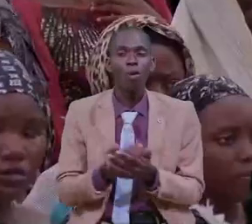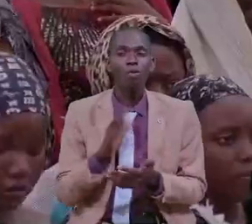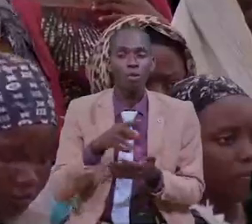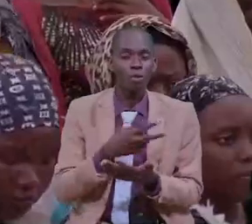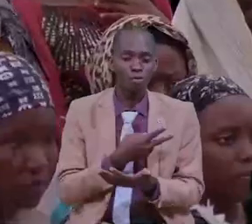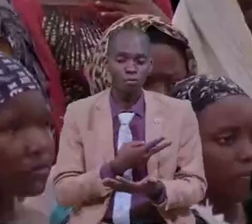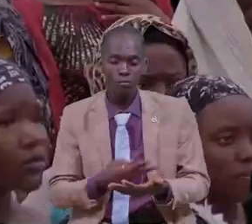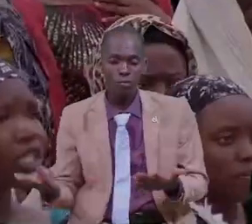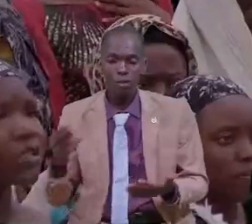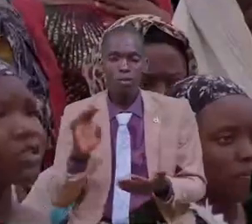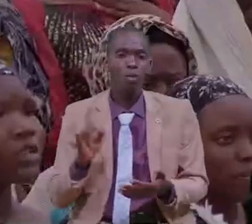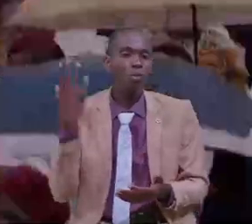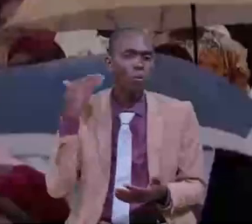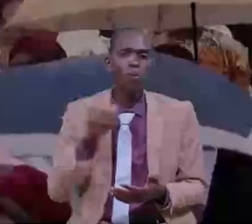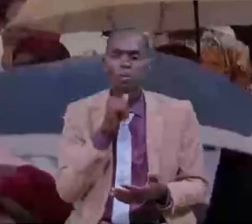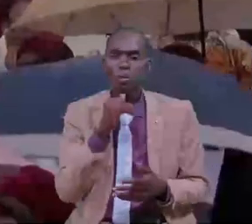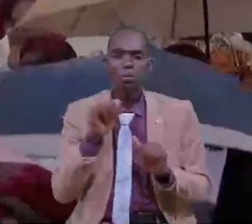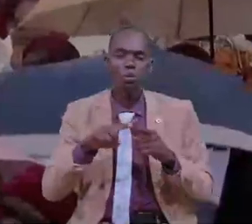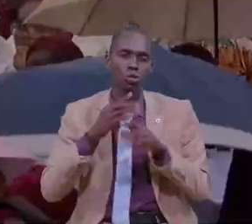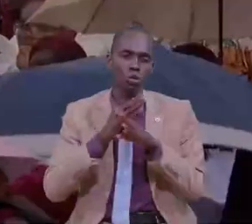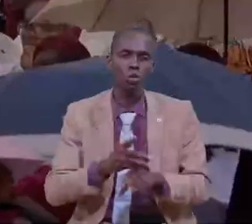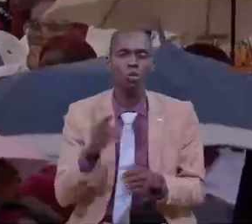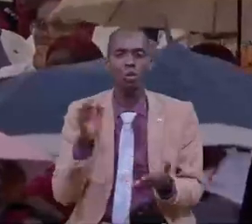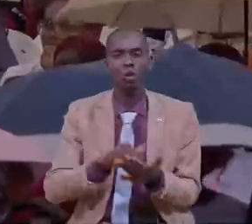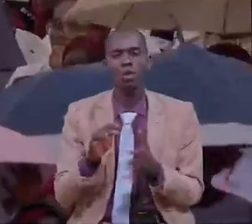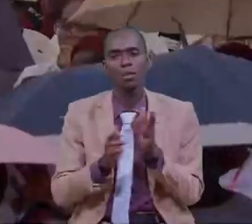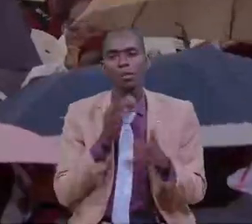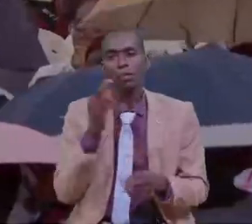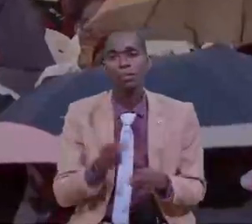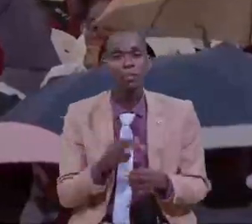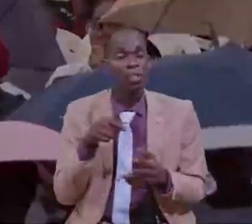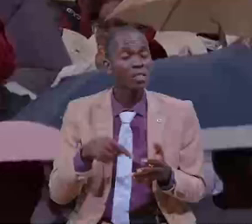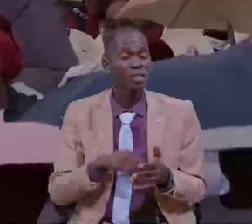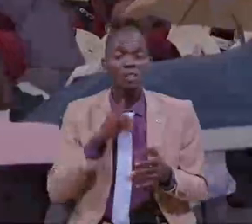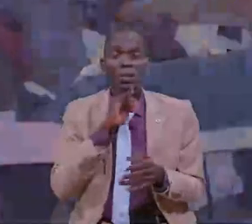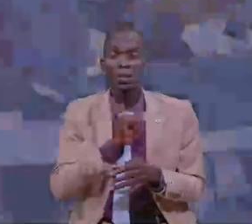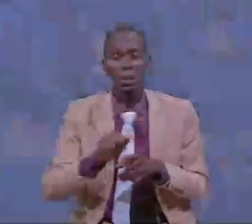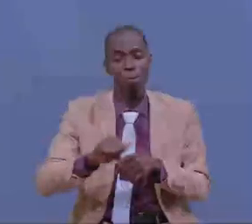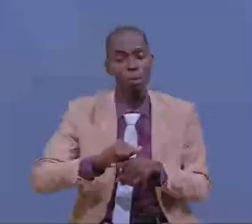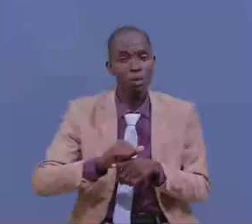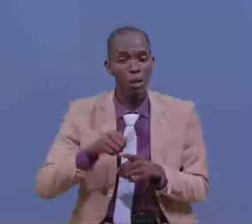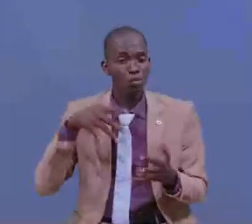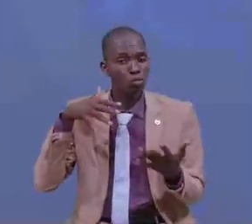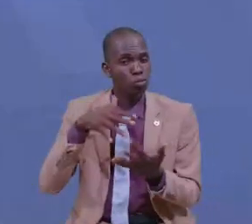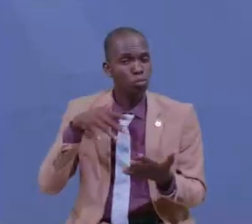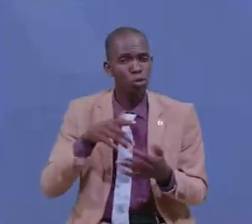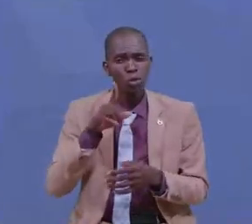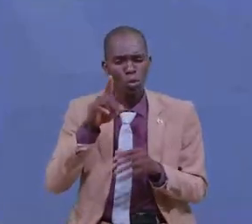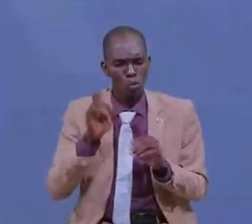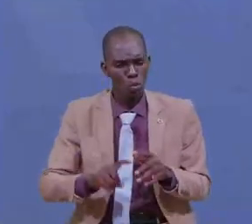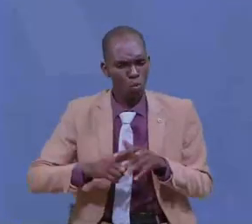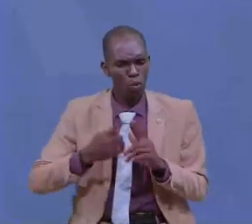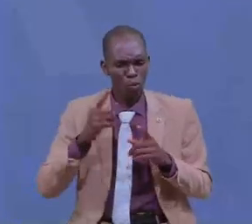ces revers ne vont pas t'empêcher au nom de Jésus. Voici une étude pratique. Tu